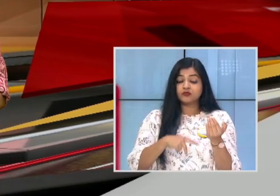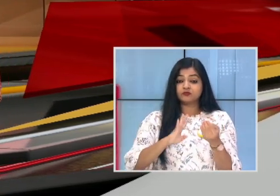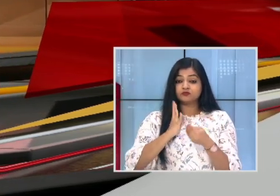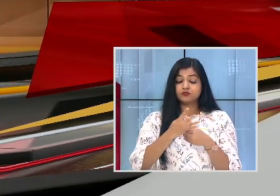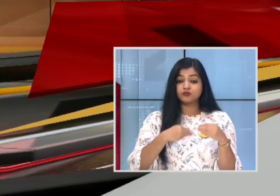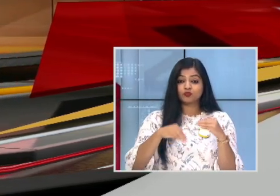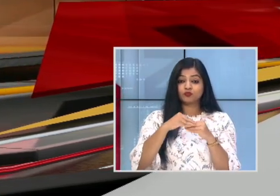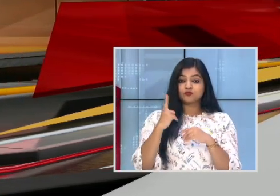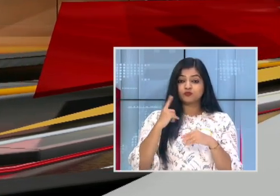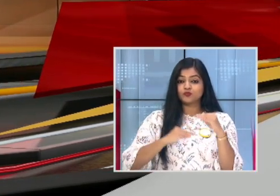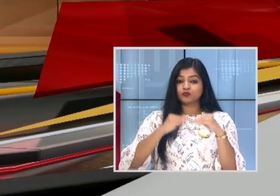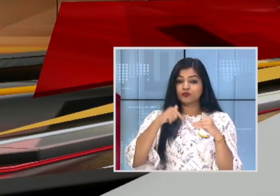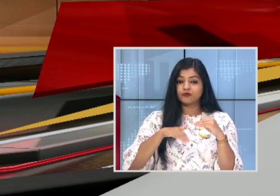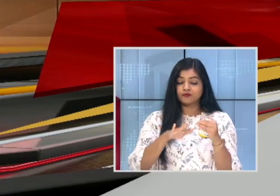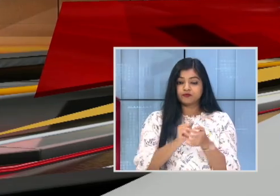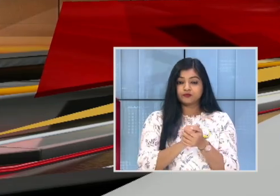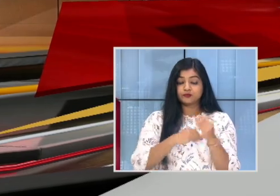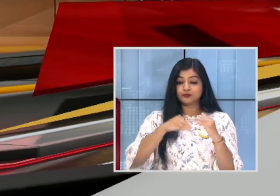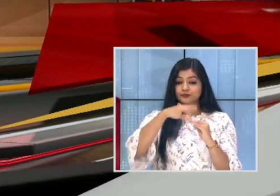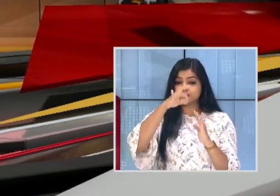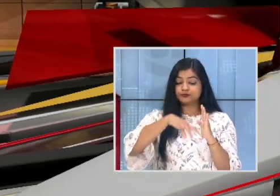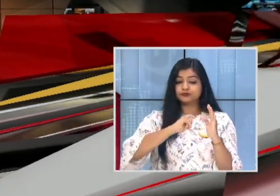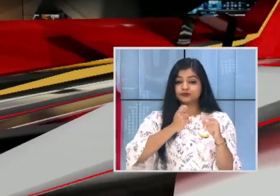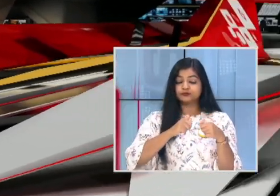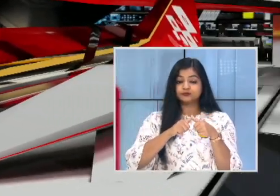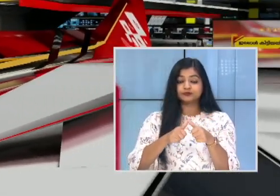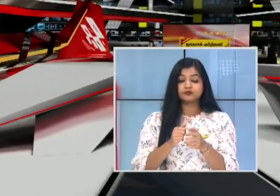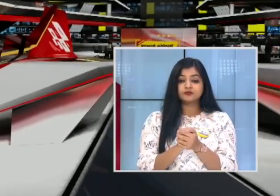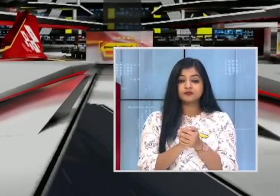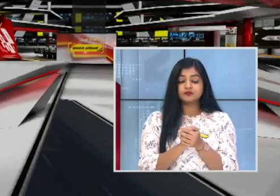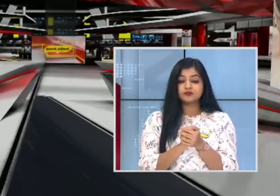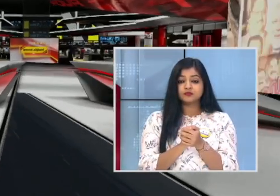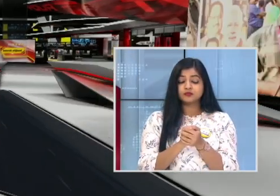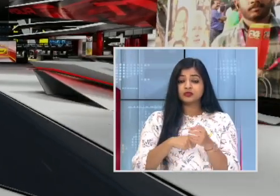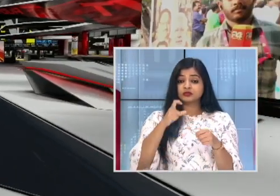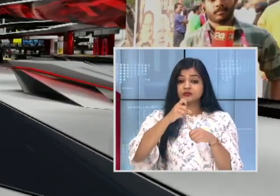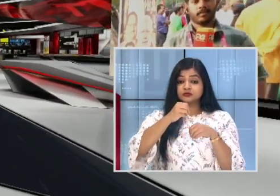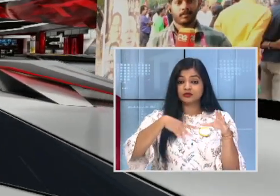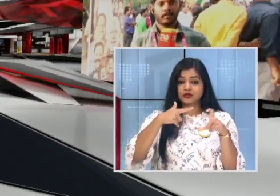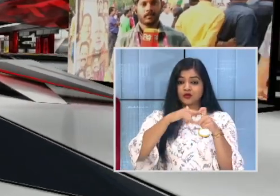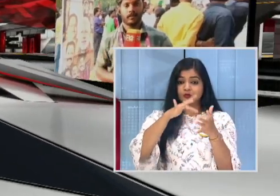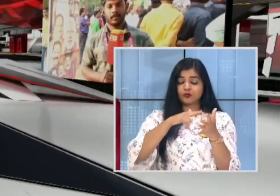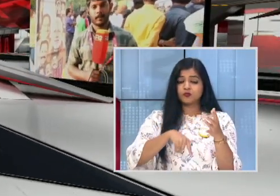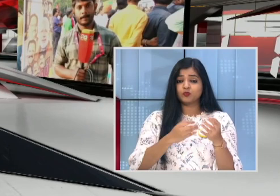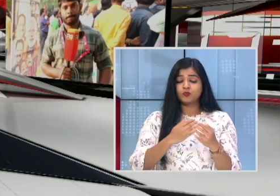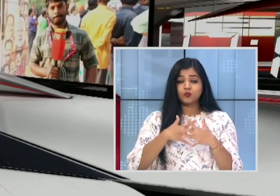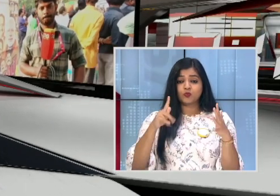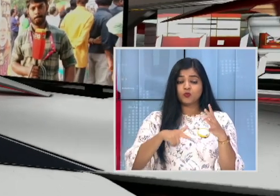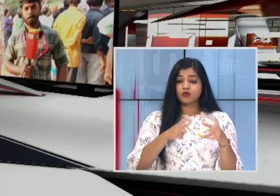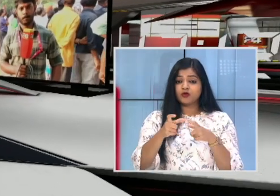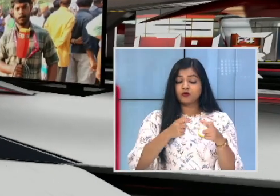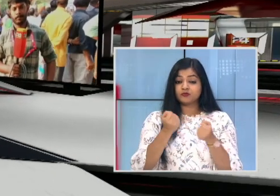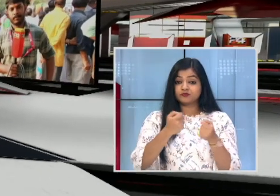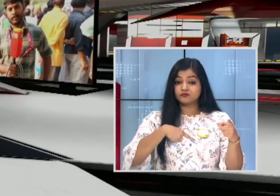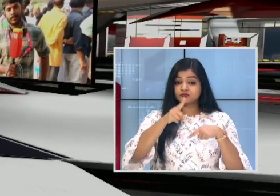രാഹുൽ വിജയൻ കൂടി ചേരുന്നുണ്ട് വിവരങ്ങളുമായി നമുക്കൊപ്പം. രാഹുലിലെ ഈ നഗരം മുഴുവൻ വലിയ സുരക്ഷ ഏർപ്പെടുത്തിയിട്ടുണ്ട്, ഗതാഗത